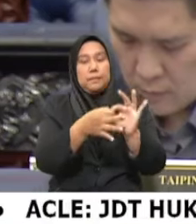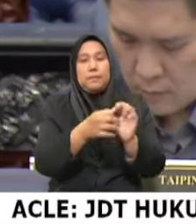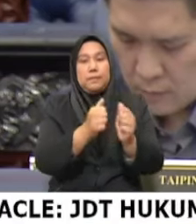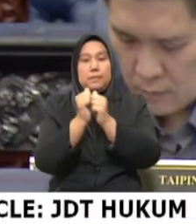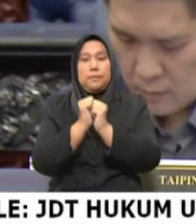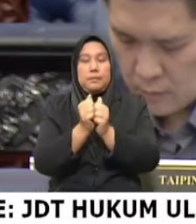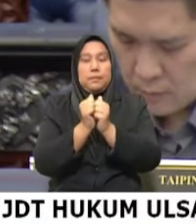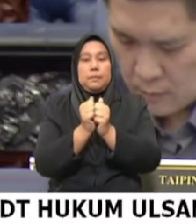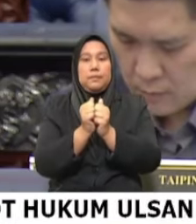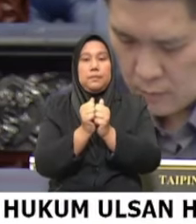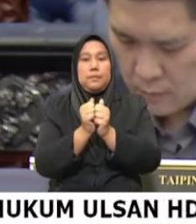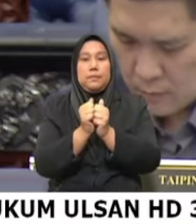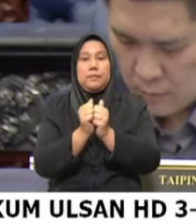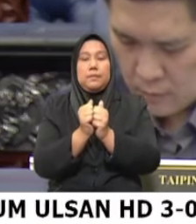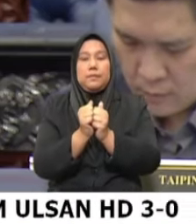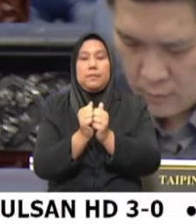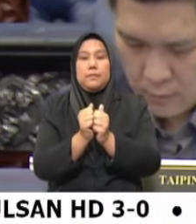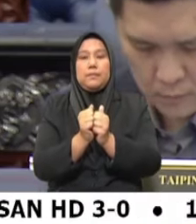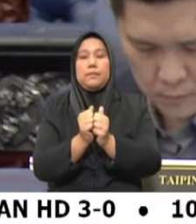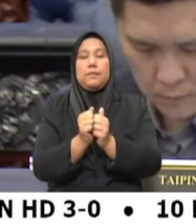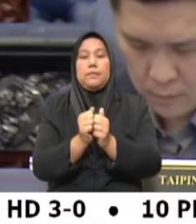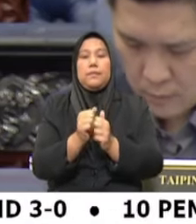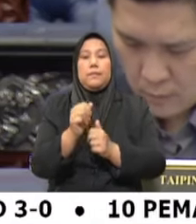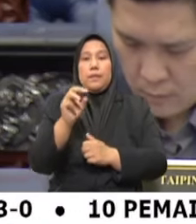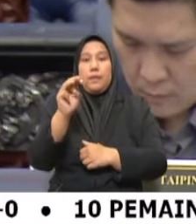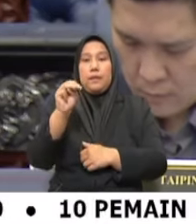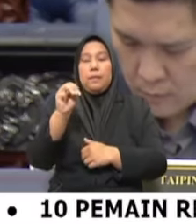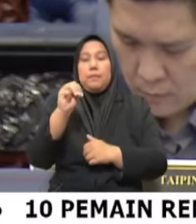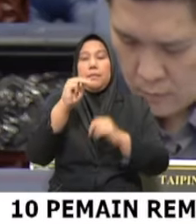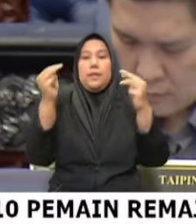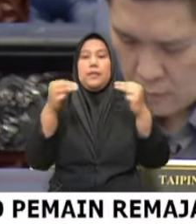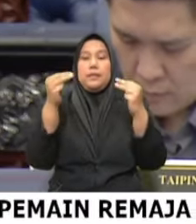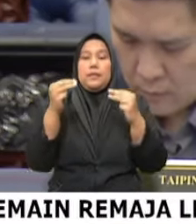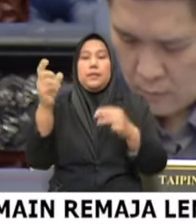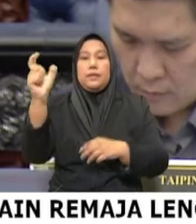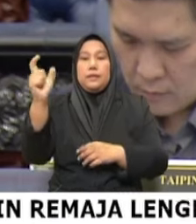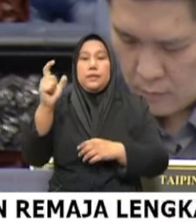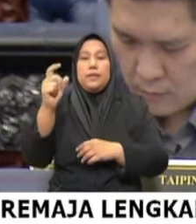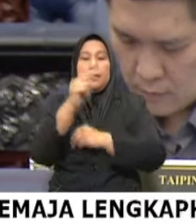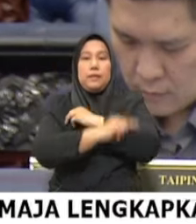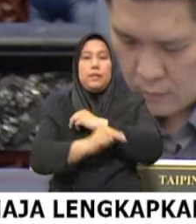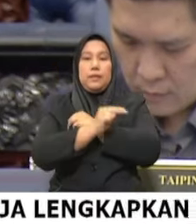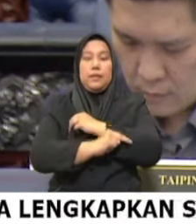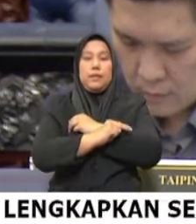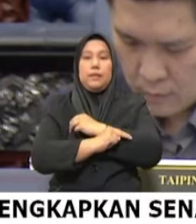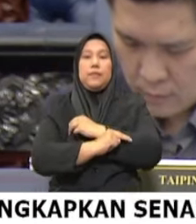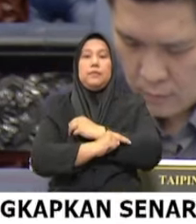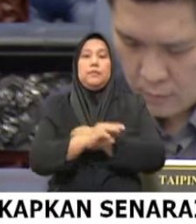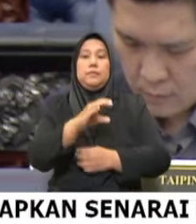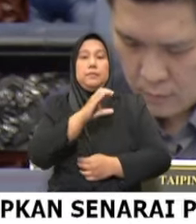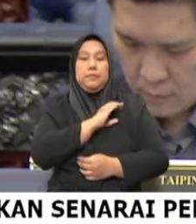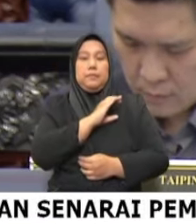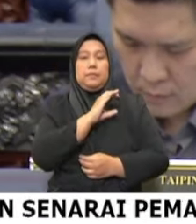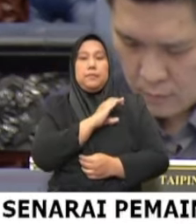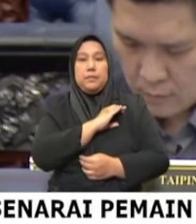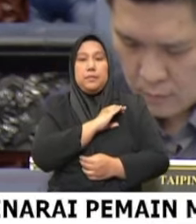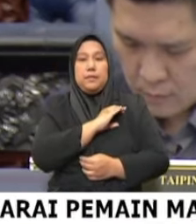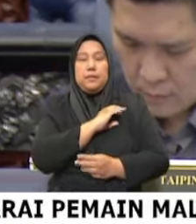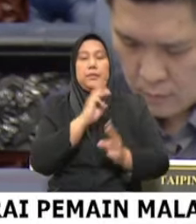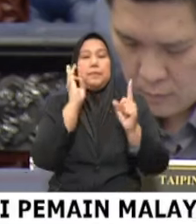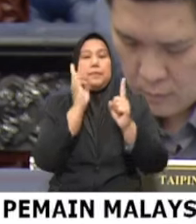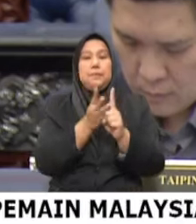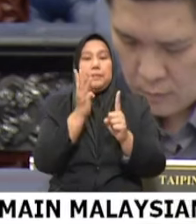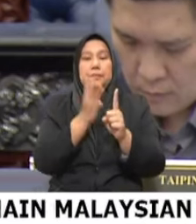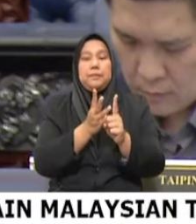bersama Jabatan dan Majlis Agama Islam Negeri-Negeri, Jabatan Mufti Negeri-Negeri, Polis Diraja Malaysia, Jabatan Kebajikan